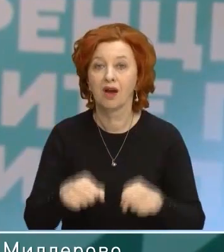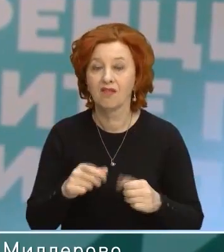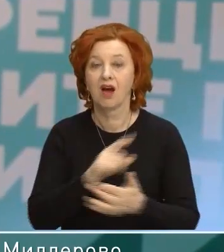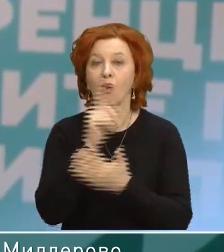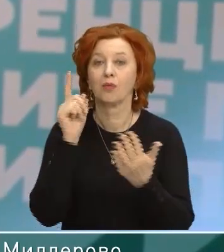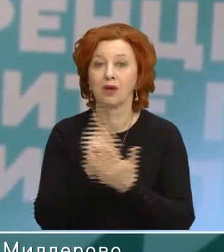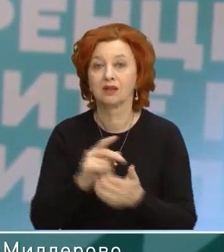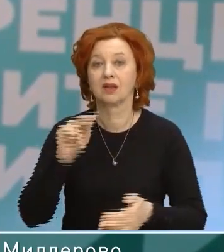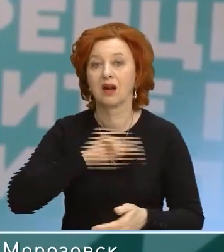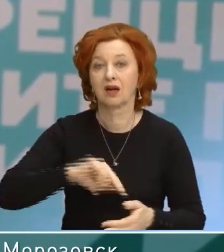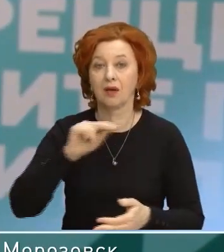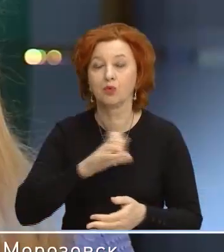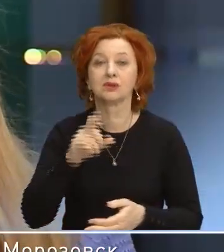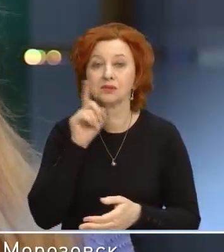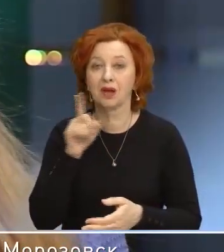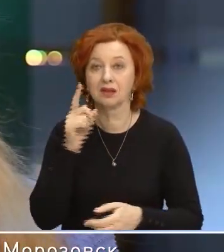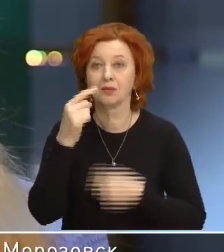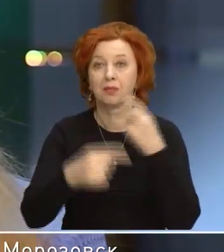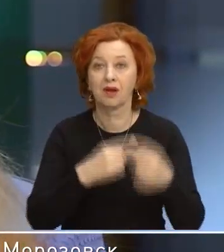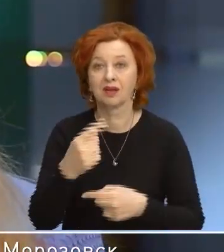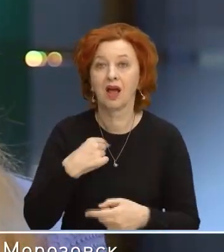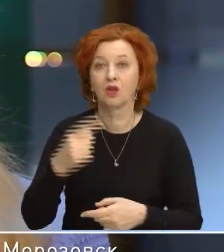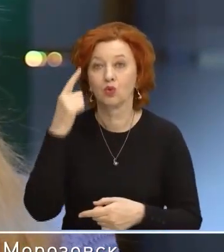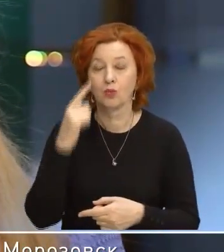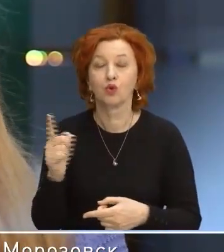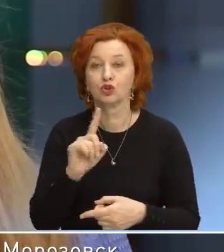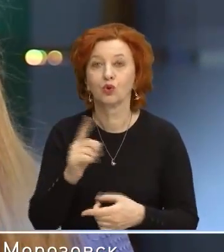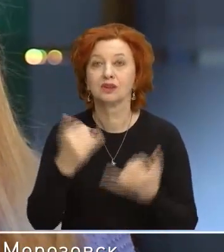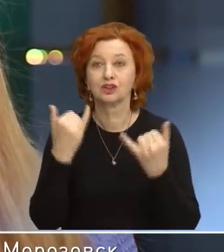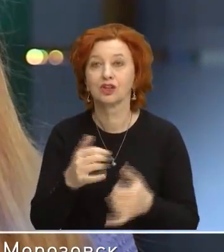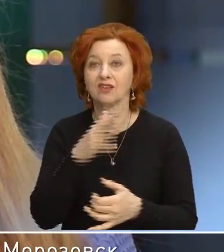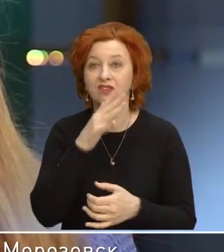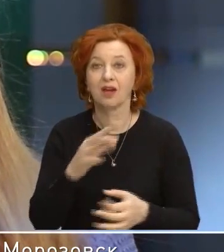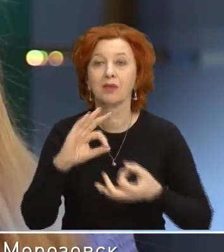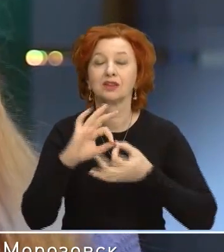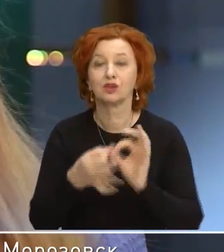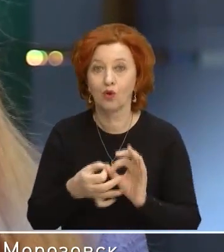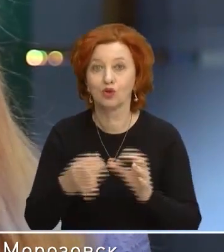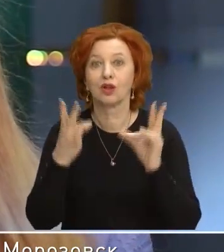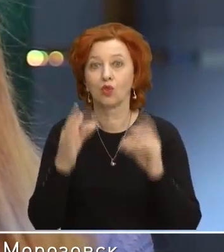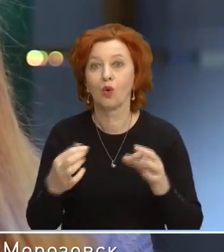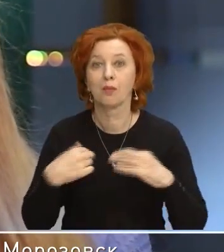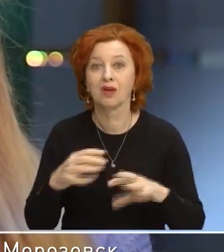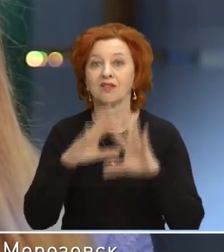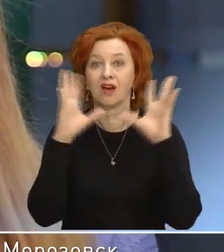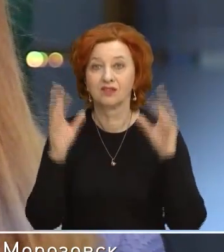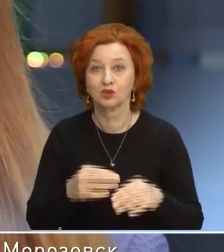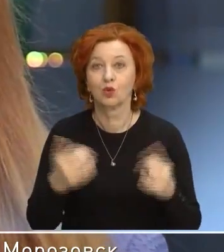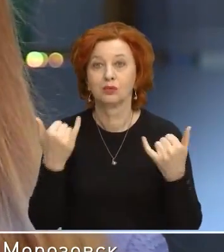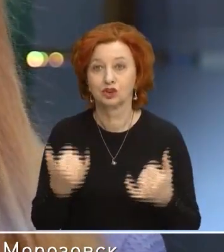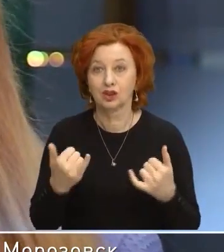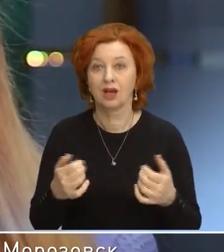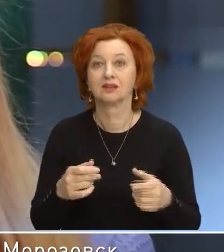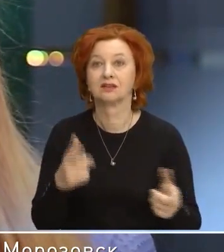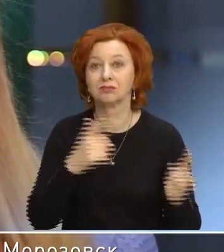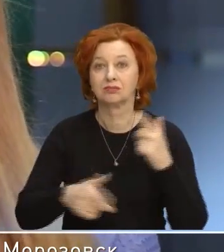также работаем с молодым поколением. Я понимаю, что сейчас сложные времена, но мы во всеоружии, мы готовы